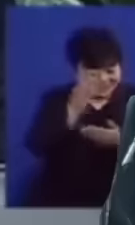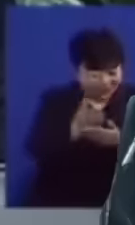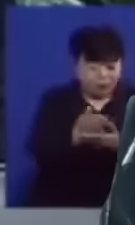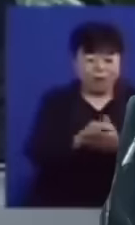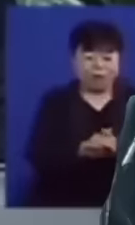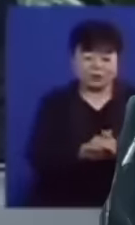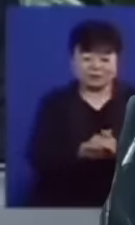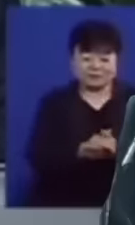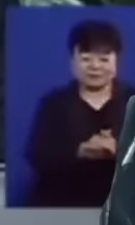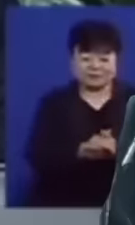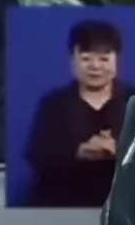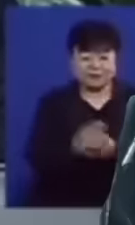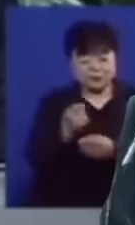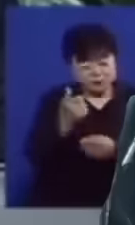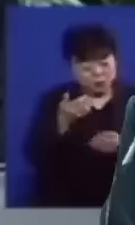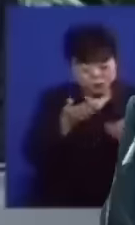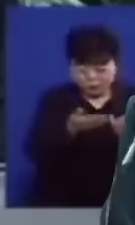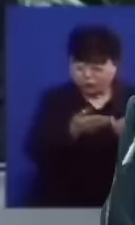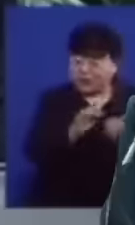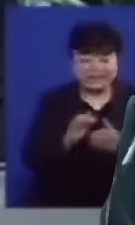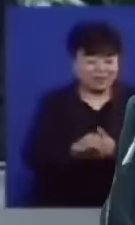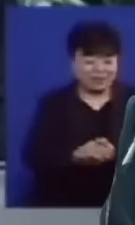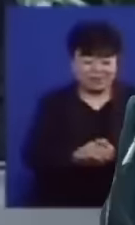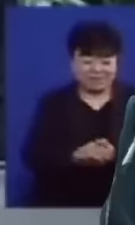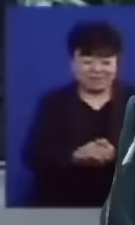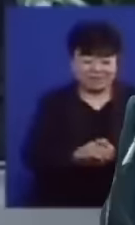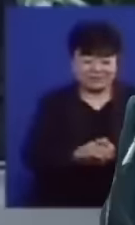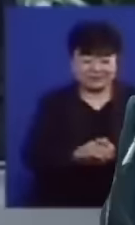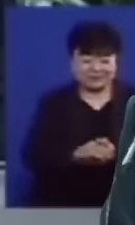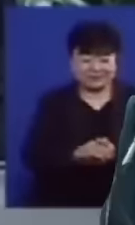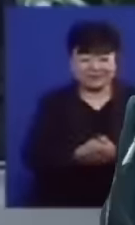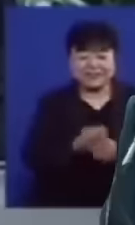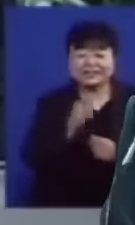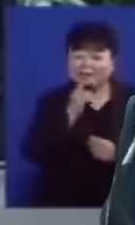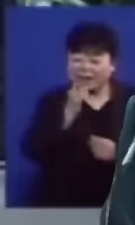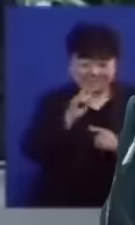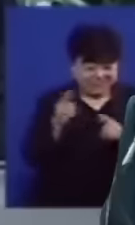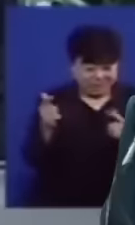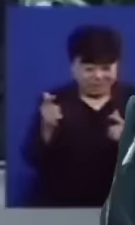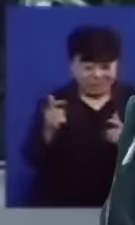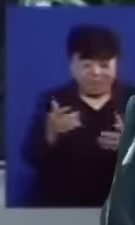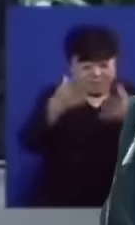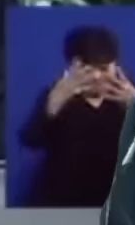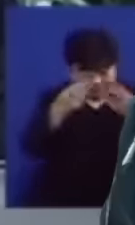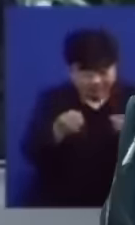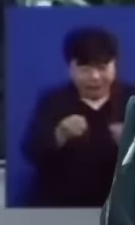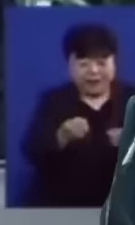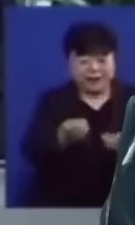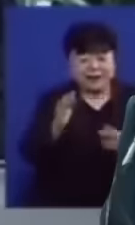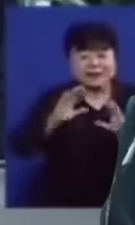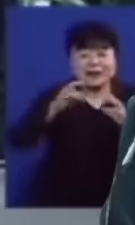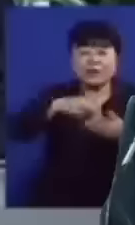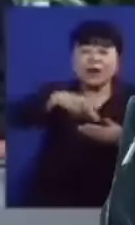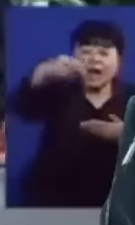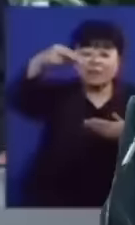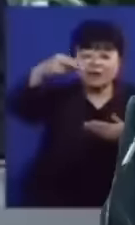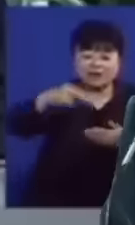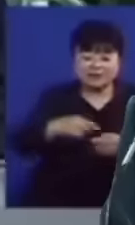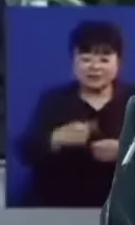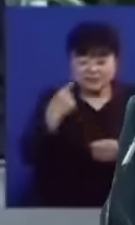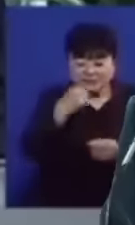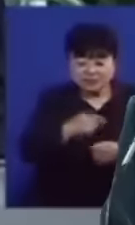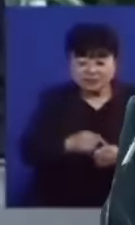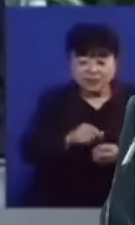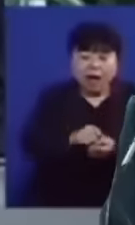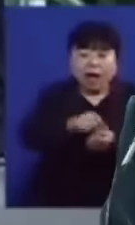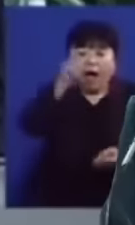않습니다. 뭘 쬐끔 해주시고 난 다음 내가 너를 사랑한다 그렇게 말하지 않습니다. 여러분 우리가 천국 가면 입이 딱